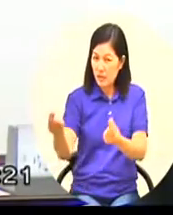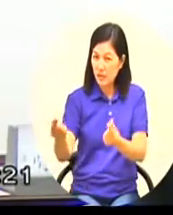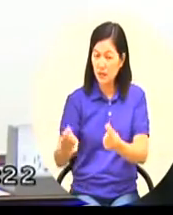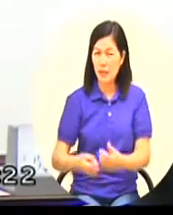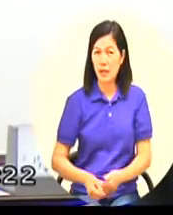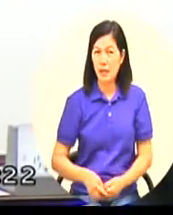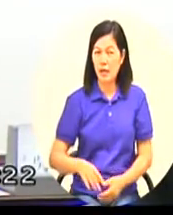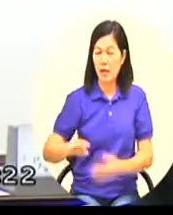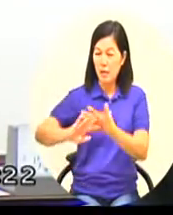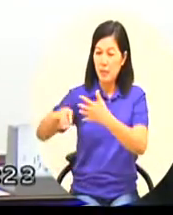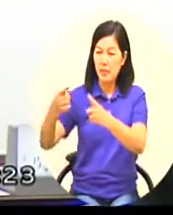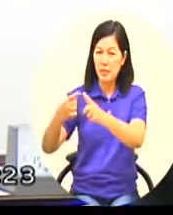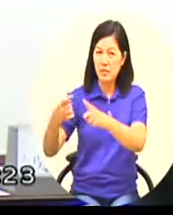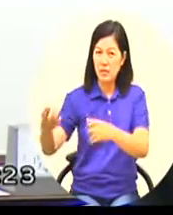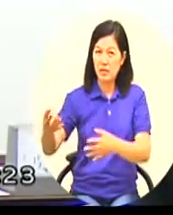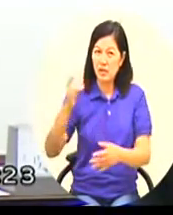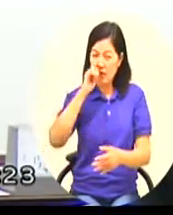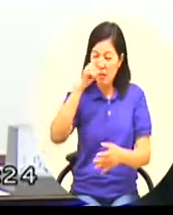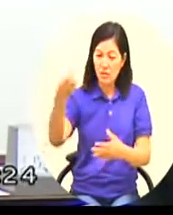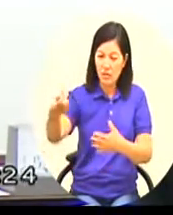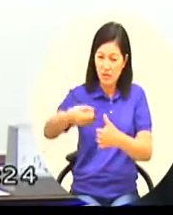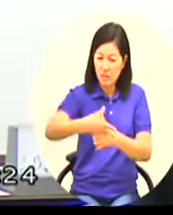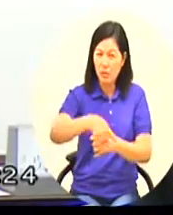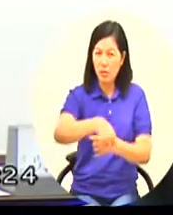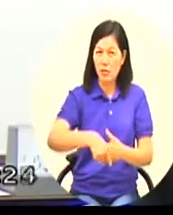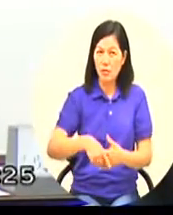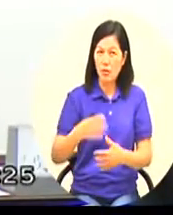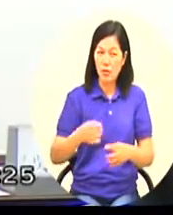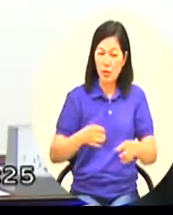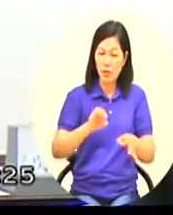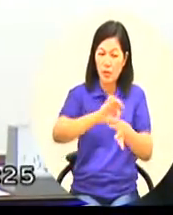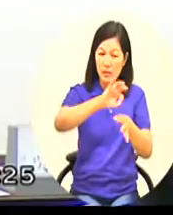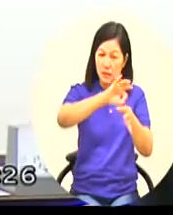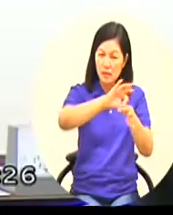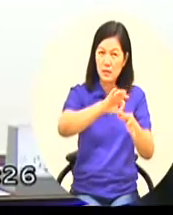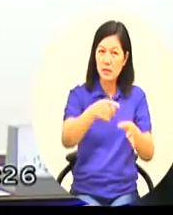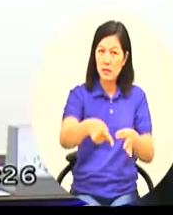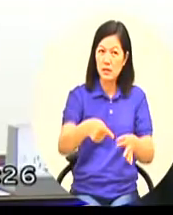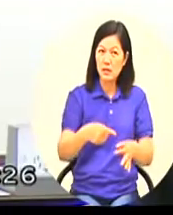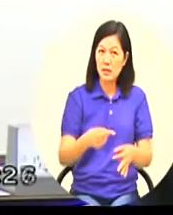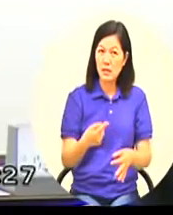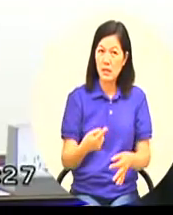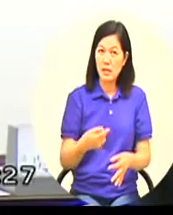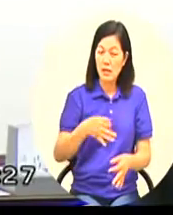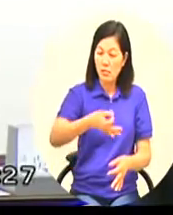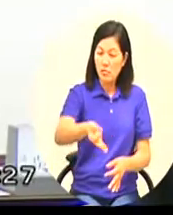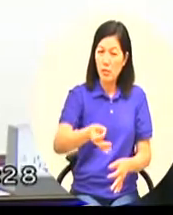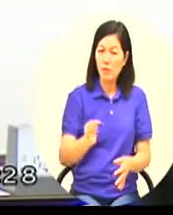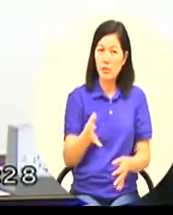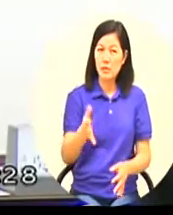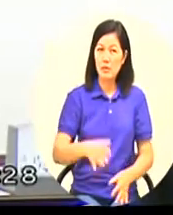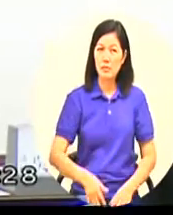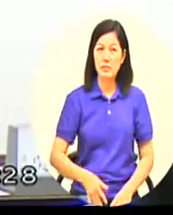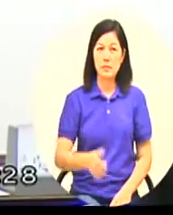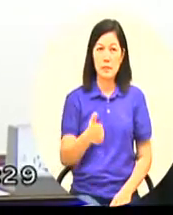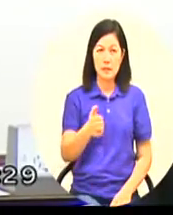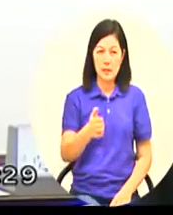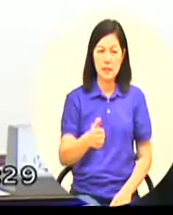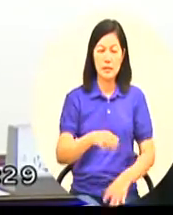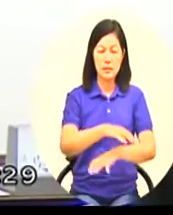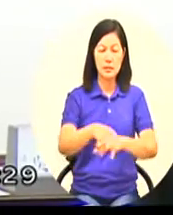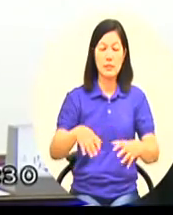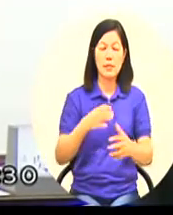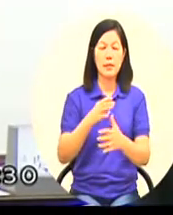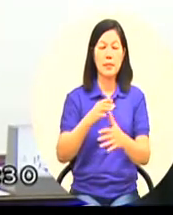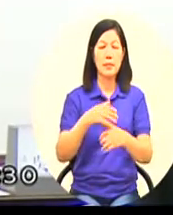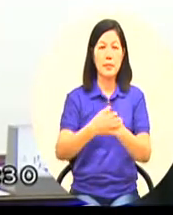因为这样，我们付出增加三分之二或三分之一金钱的代价。那谢谢环保局跟局长哦，